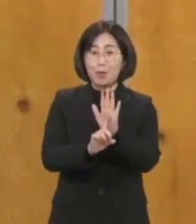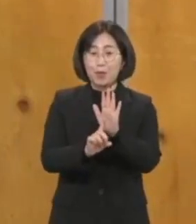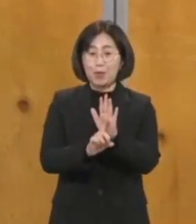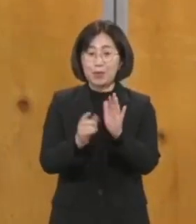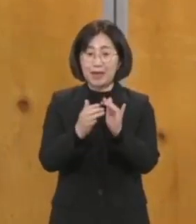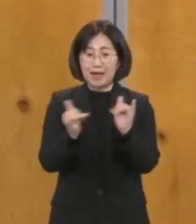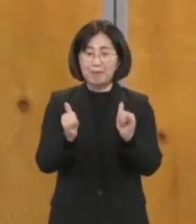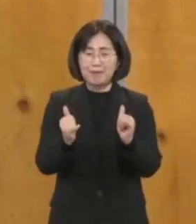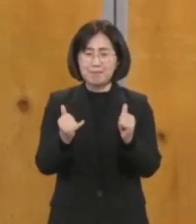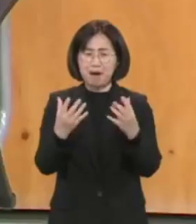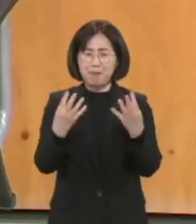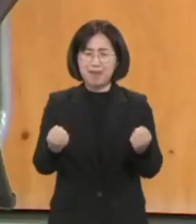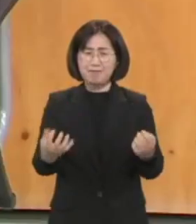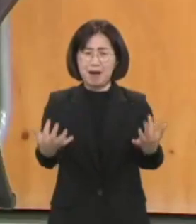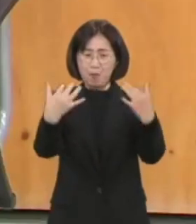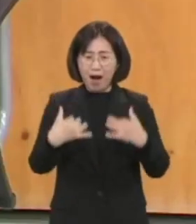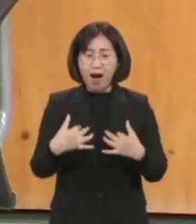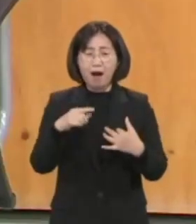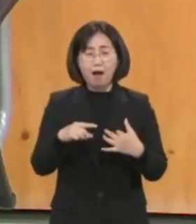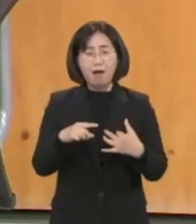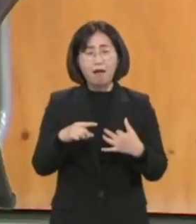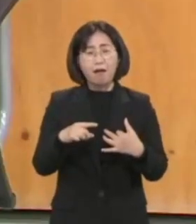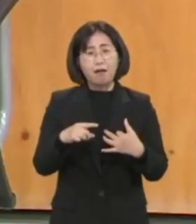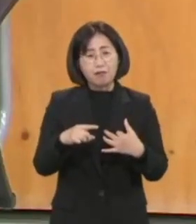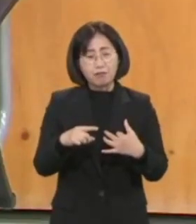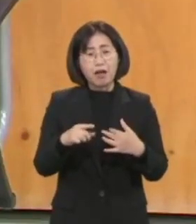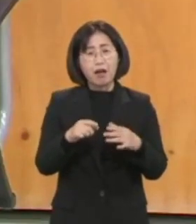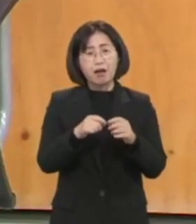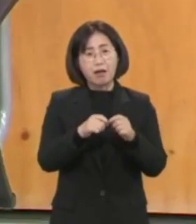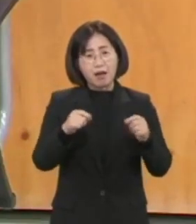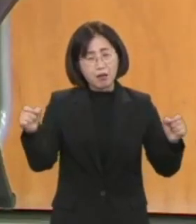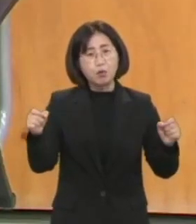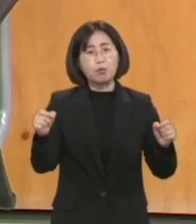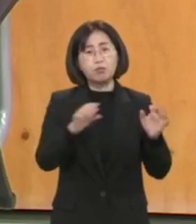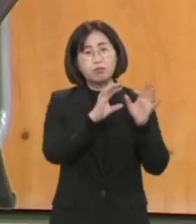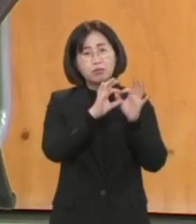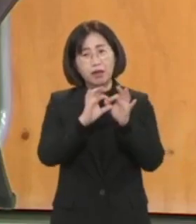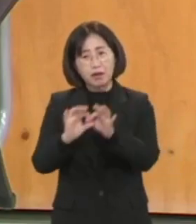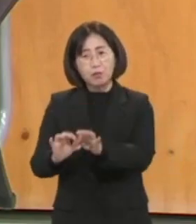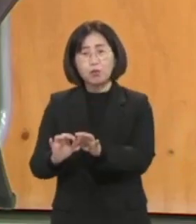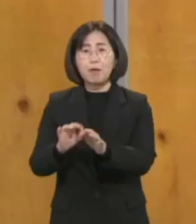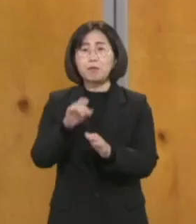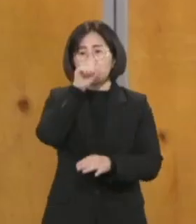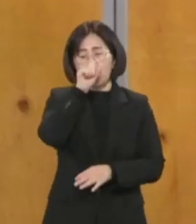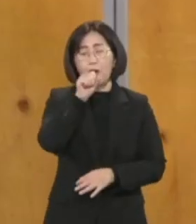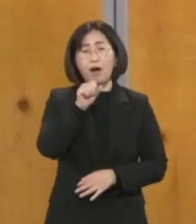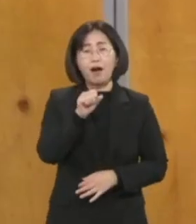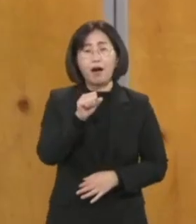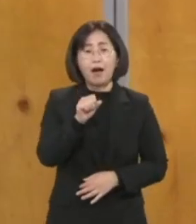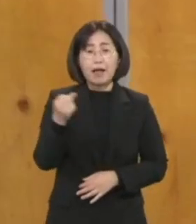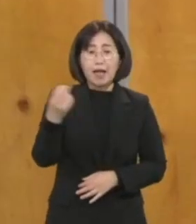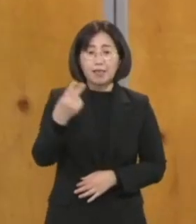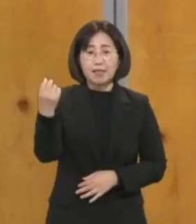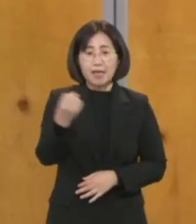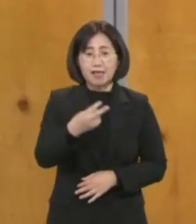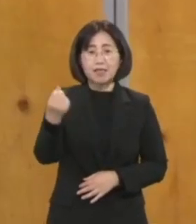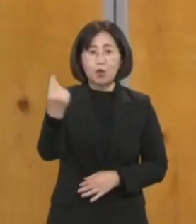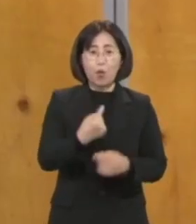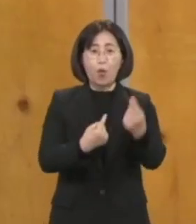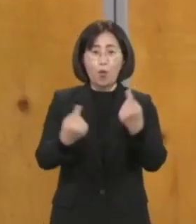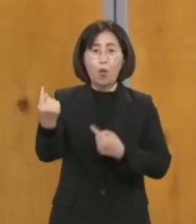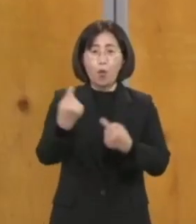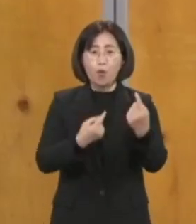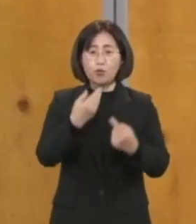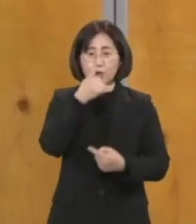몰렸을 때 그게 얼마나 지속성이 있느냐가 제일 중요했던 건데 저도 제일 걱정이 그거였던 거거든요 그래서 다시 올 수 있는 어떤 매력을